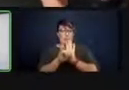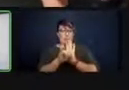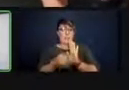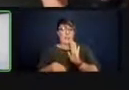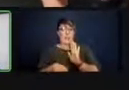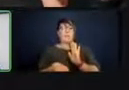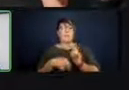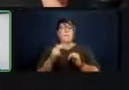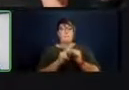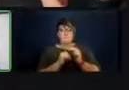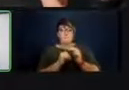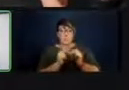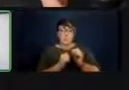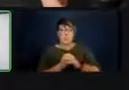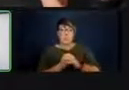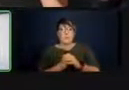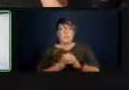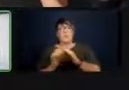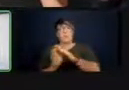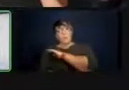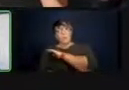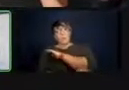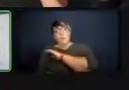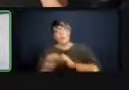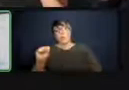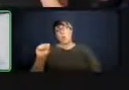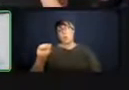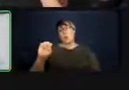sita ambao wanaingia.